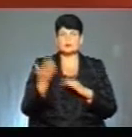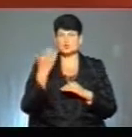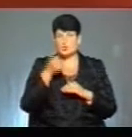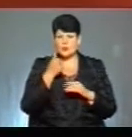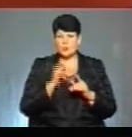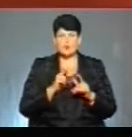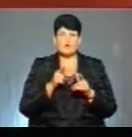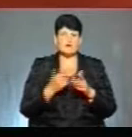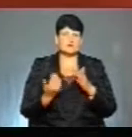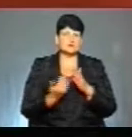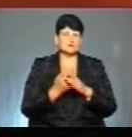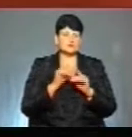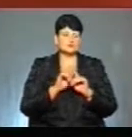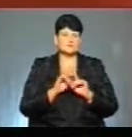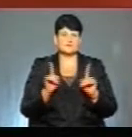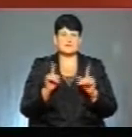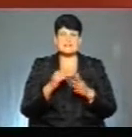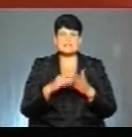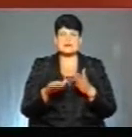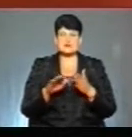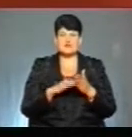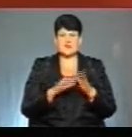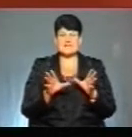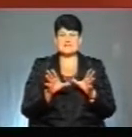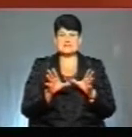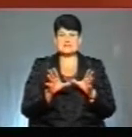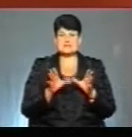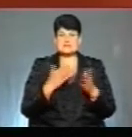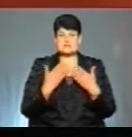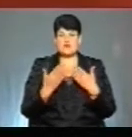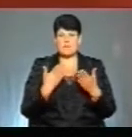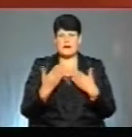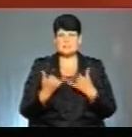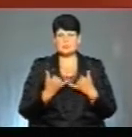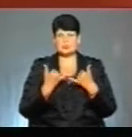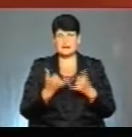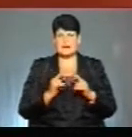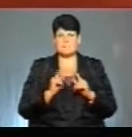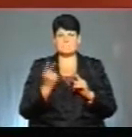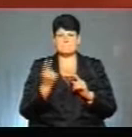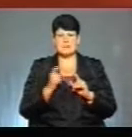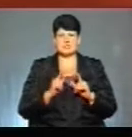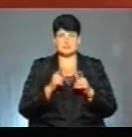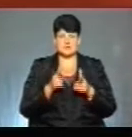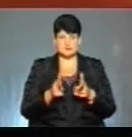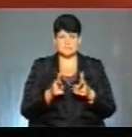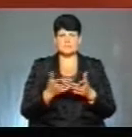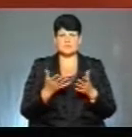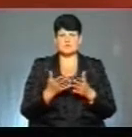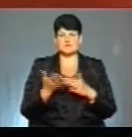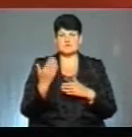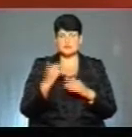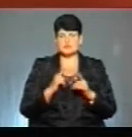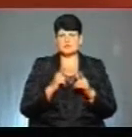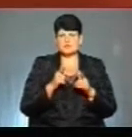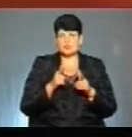запровадили таку новинку і скасували співбесіду для першачків, якщо вони вступали до гімназії, тепер за місцем